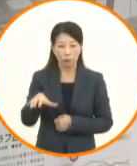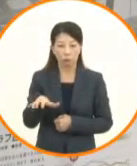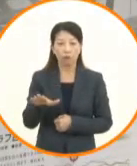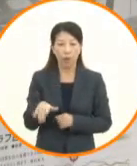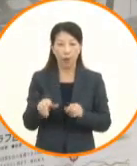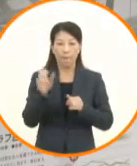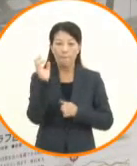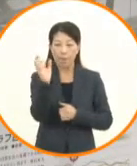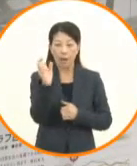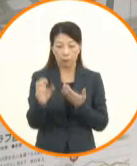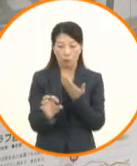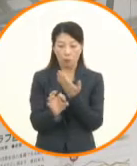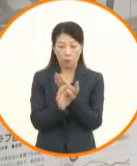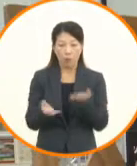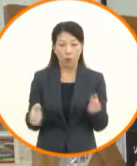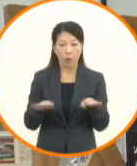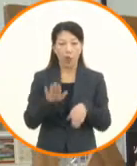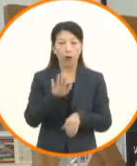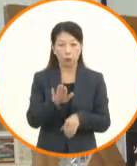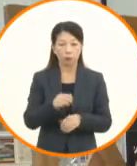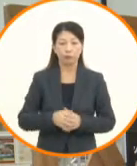ための模型などがあるんだ。